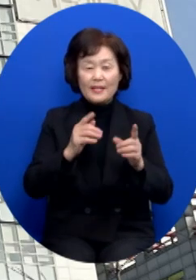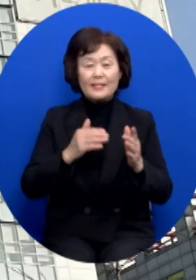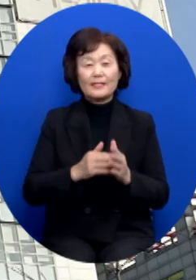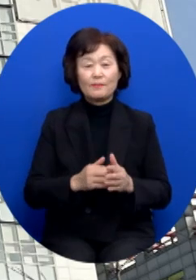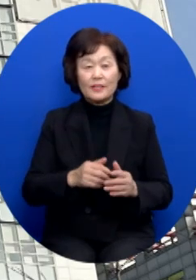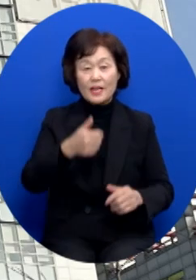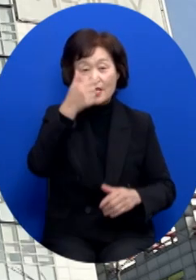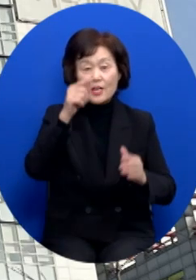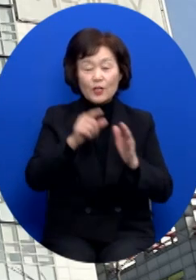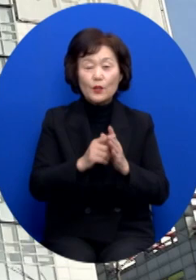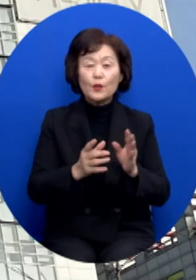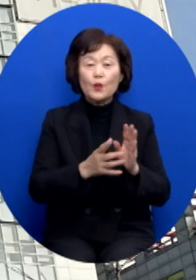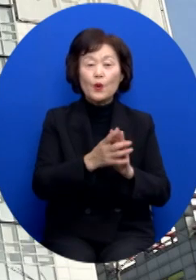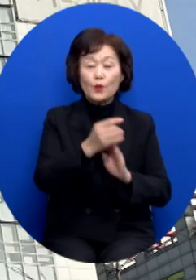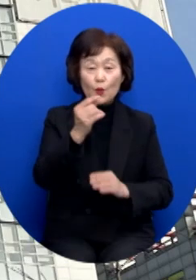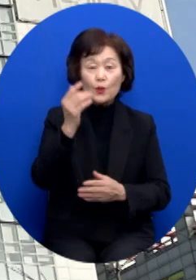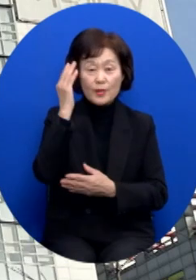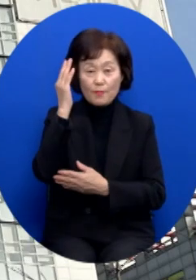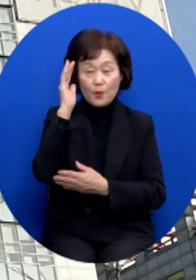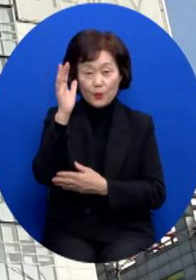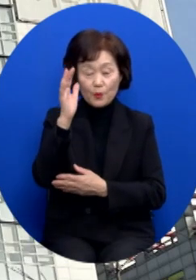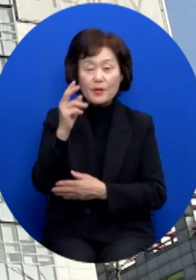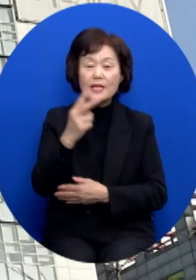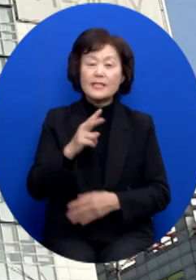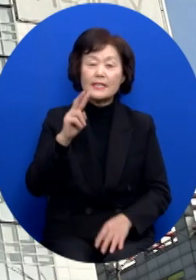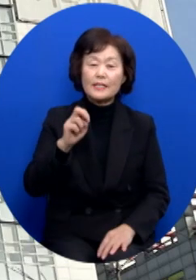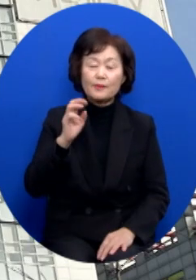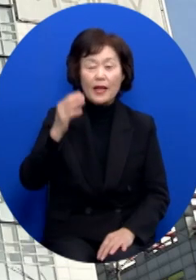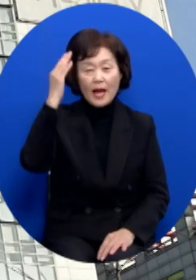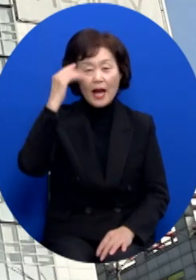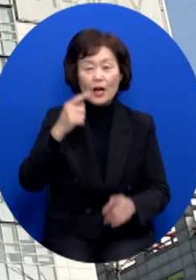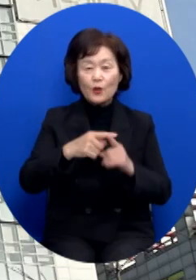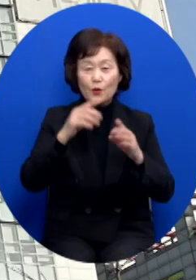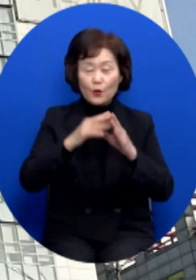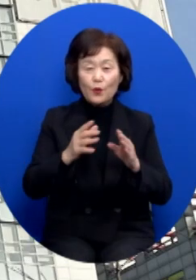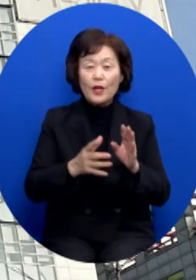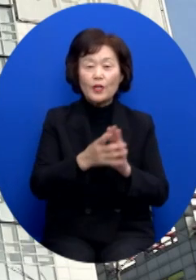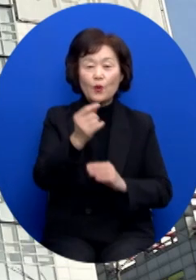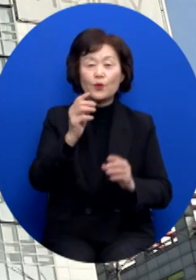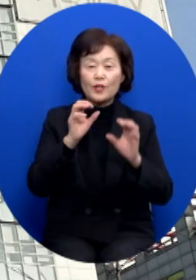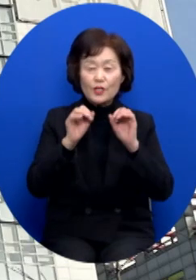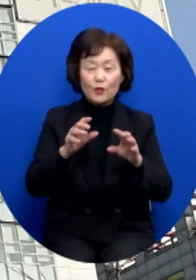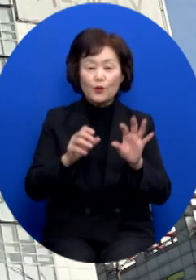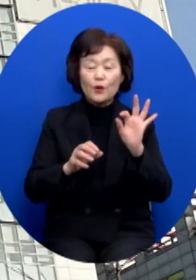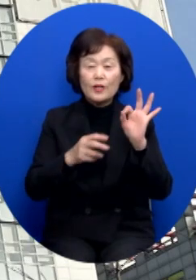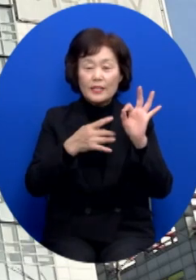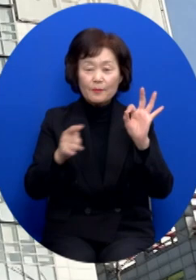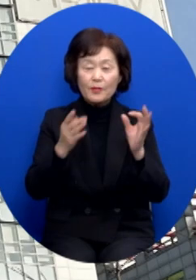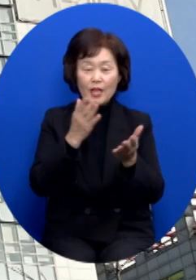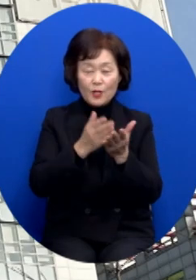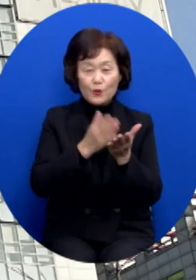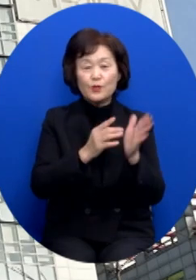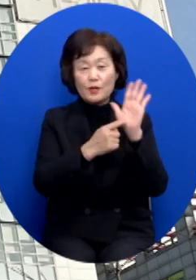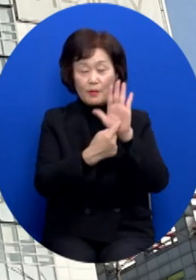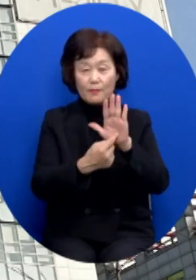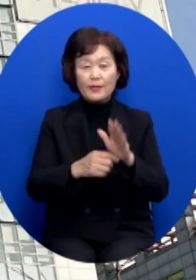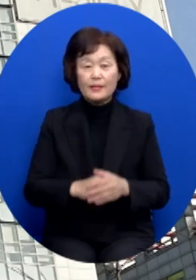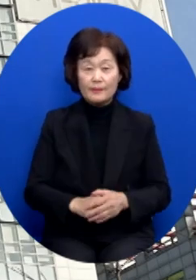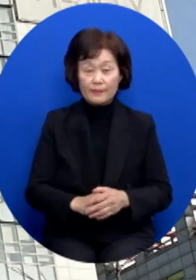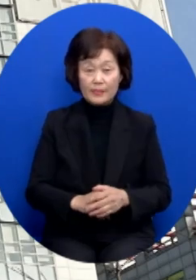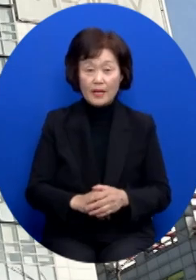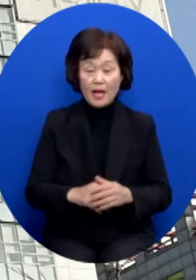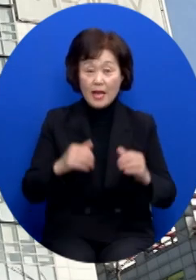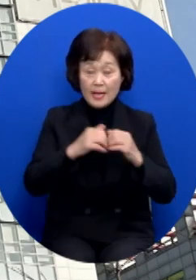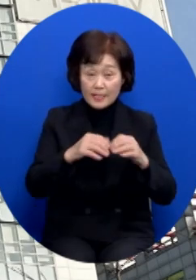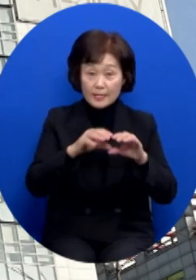기독교 통일 포럼이 2023 한국교회 통일선교 10대 뉴스를 발표했습니다. 기독교 통일 포럼은